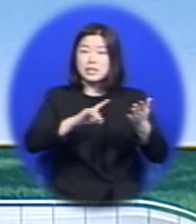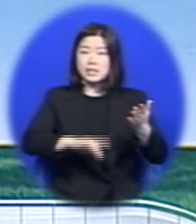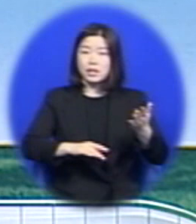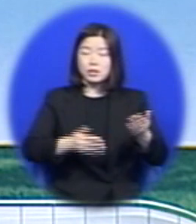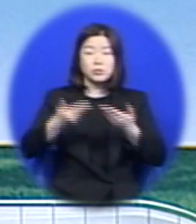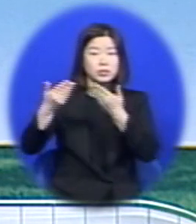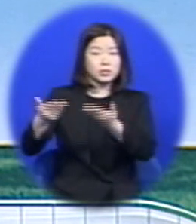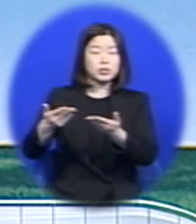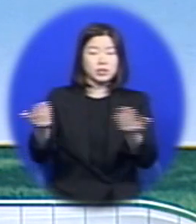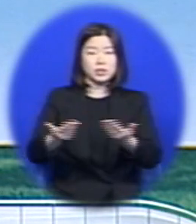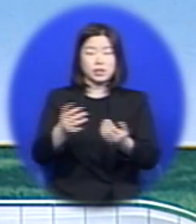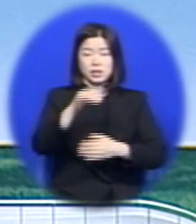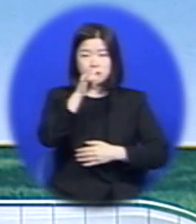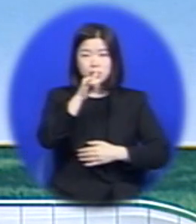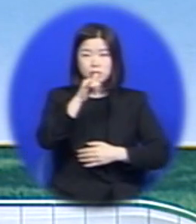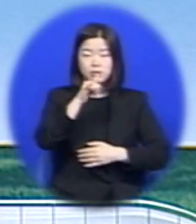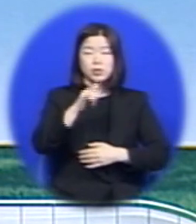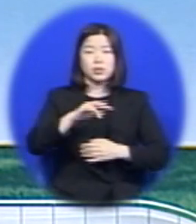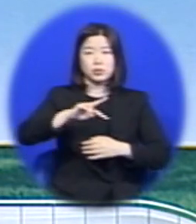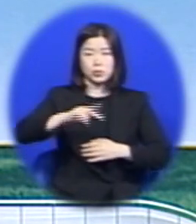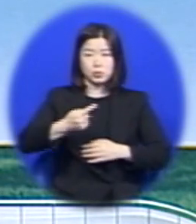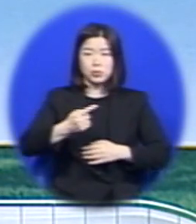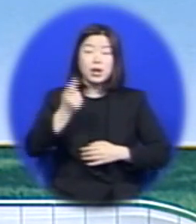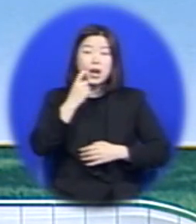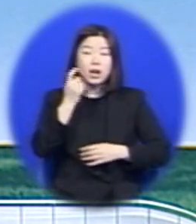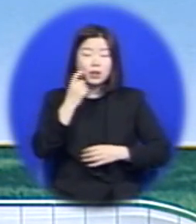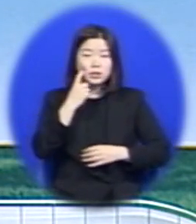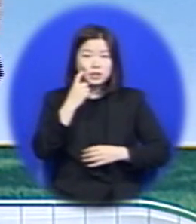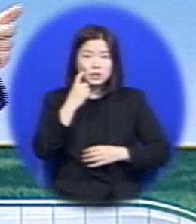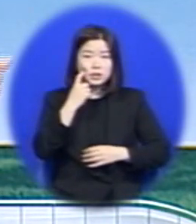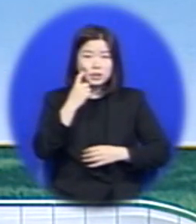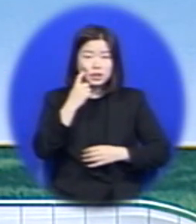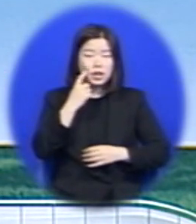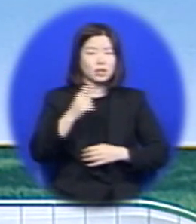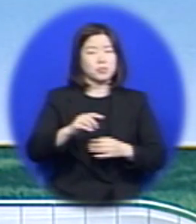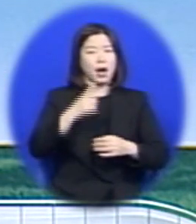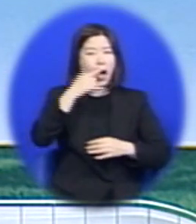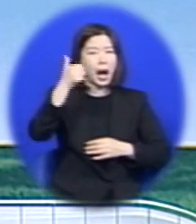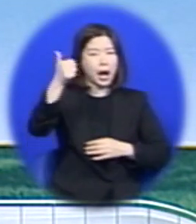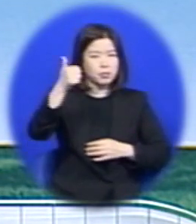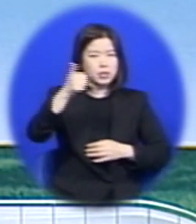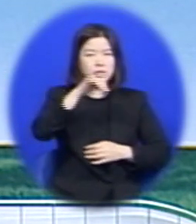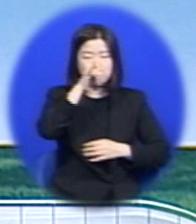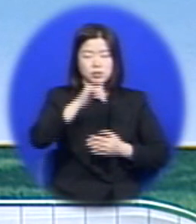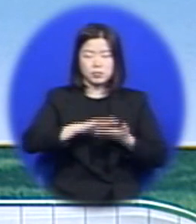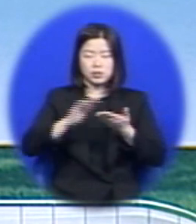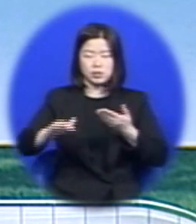일에 있어서도 거짓은 역시 거짓의 아비는 마귀입니다.